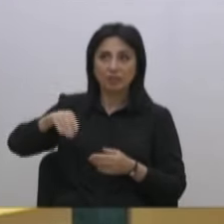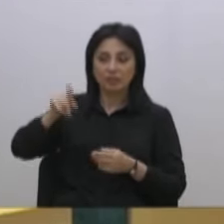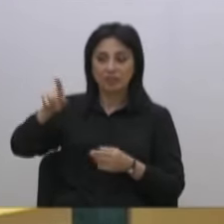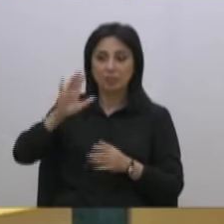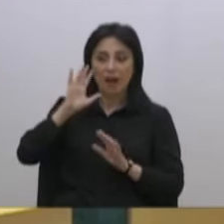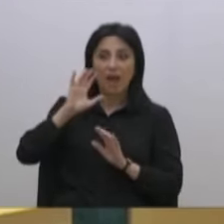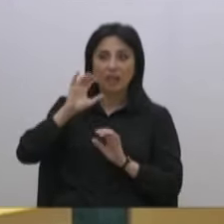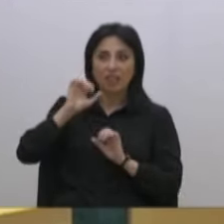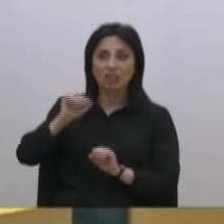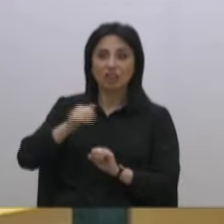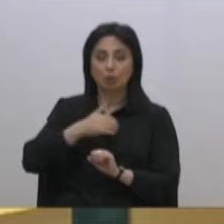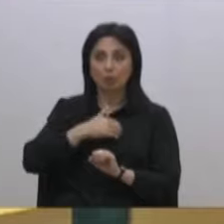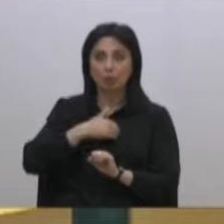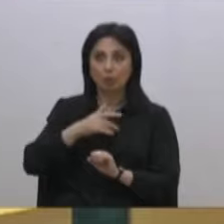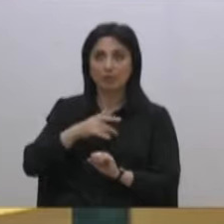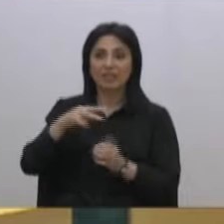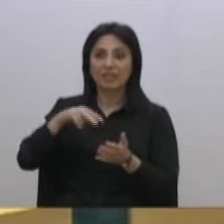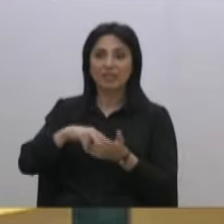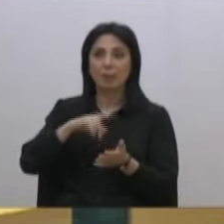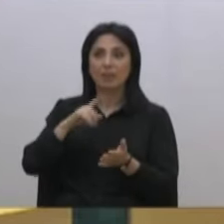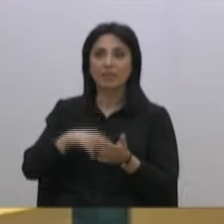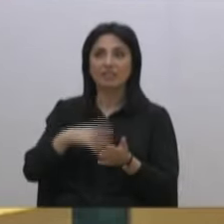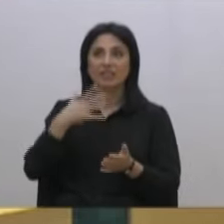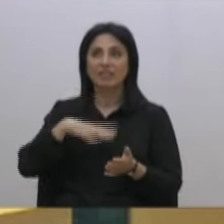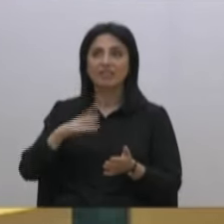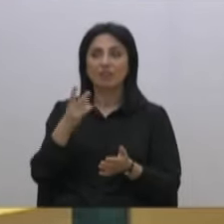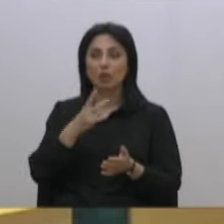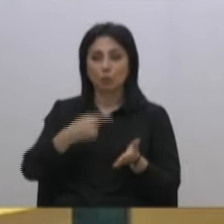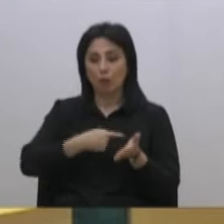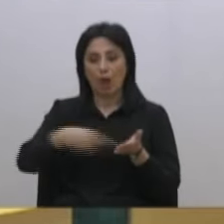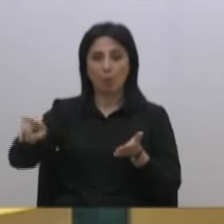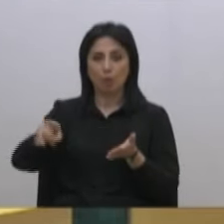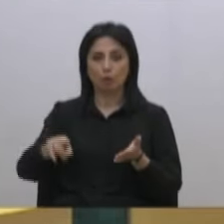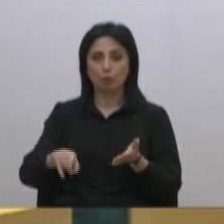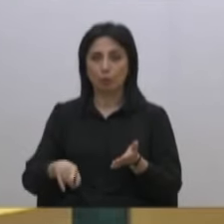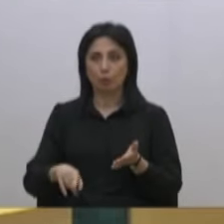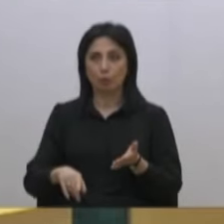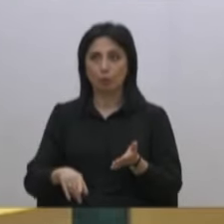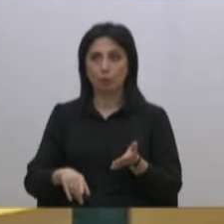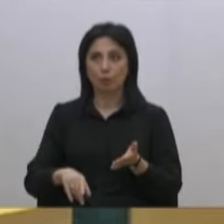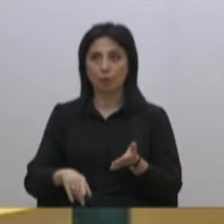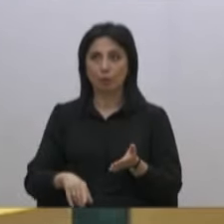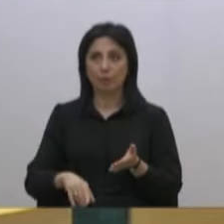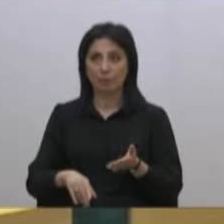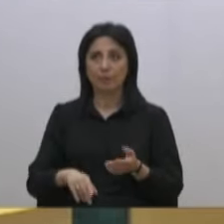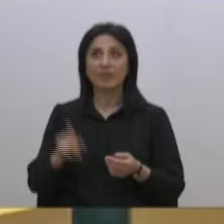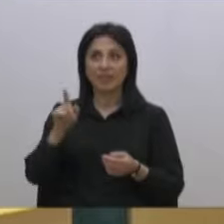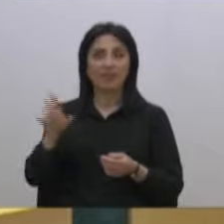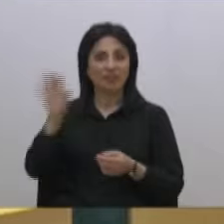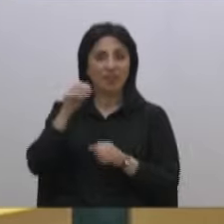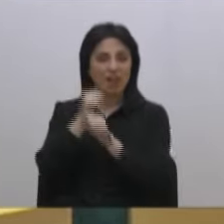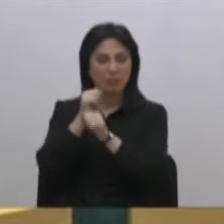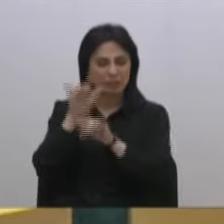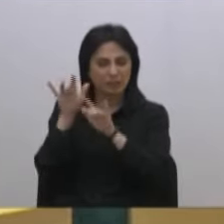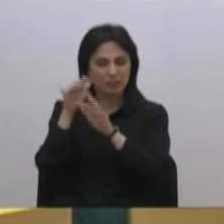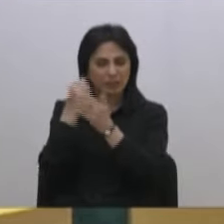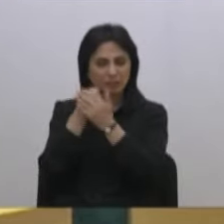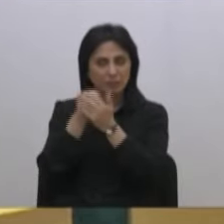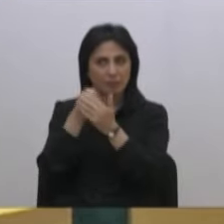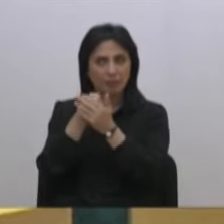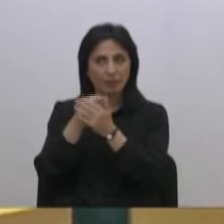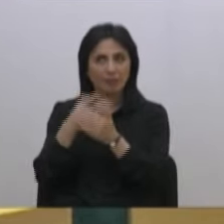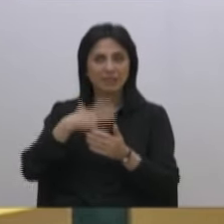და მხარდაჭერით ძგებოდა საკითხი, რომ საქართველო უნდა ამორიცხულიყო. ანუ ისინი ყველაფერს ცდილობენ, რომ